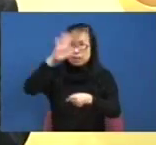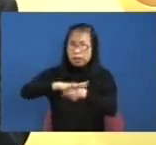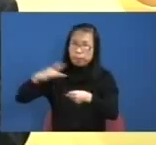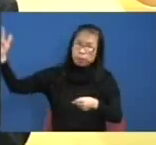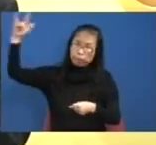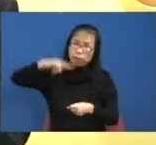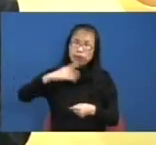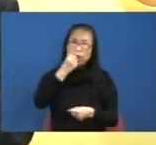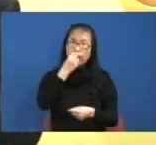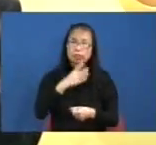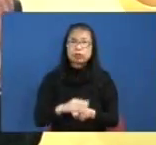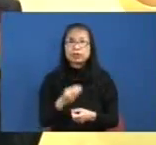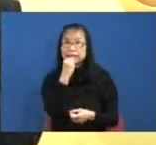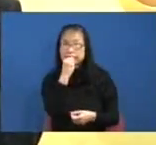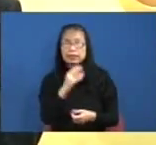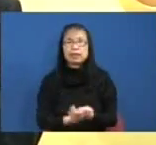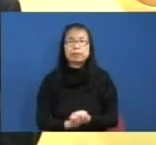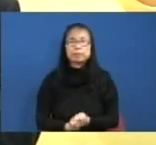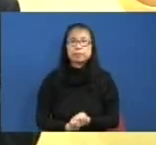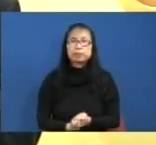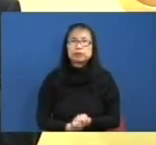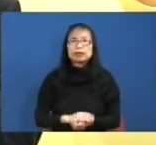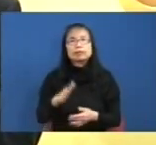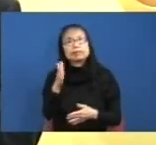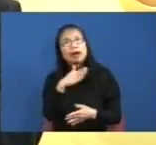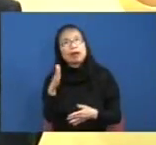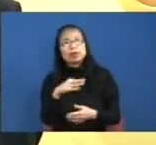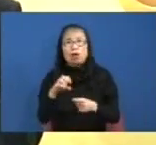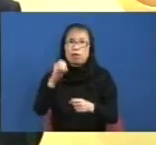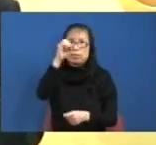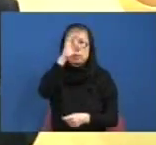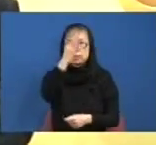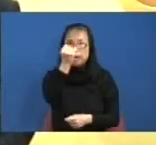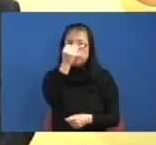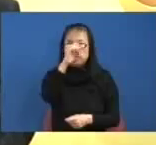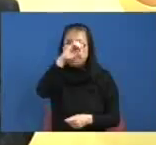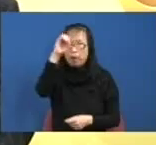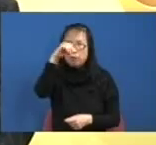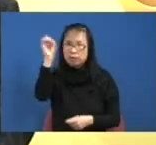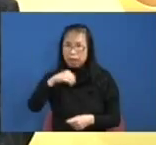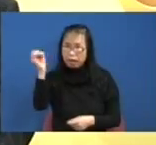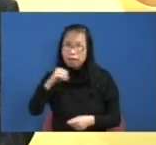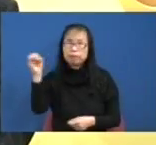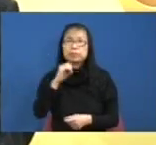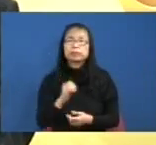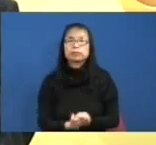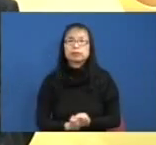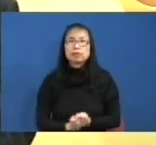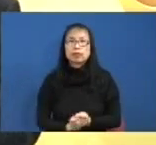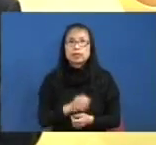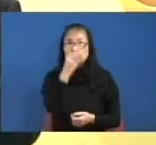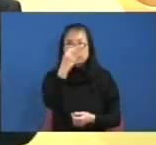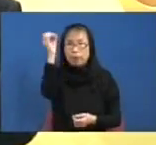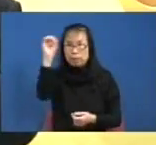嚟香港嘅食材咧，整體上咧大概係有3% 到啦。咁但係咧，即係呢3% 咧，